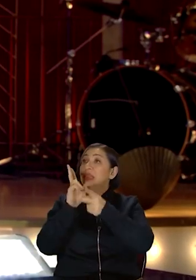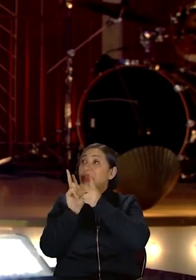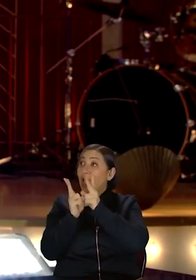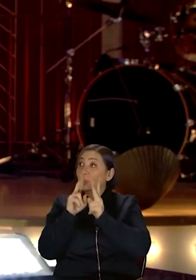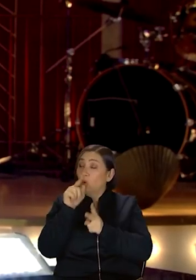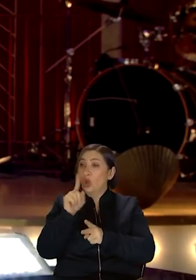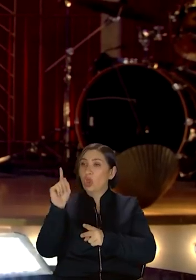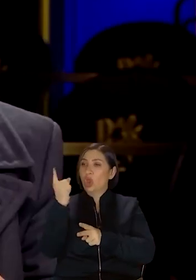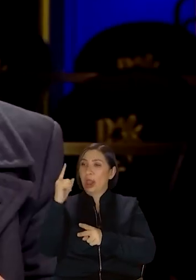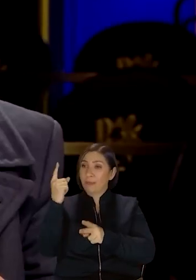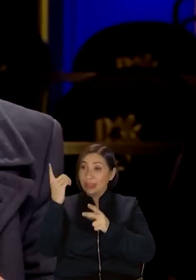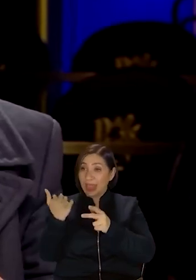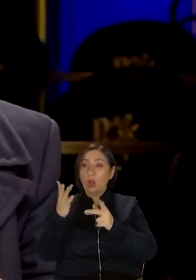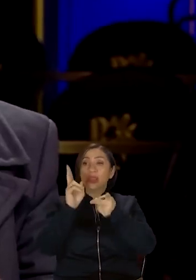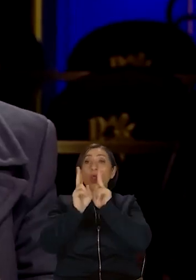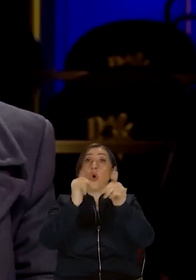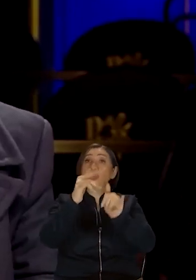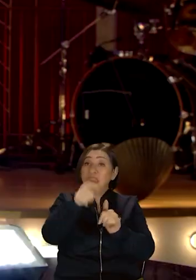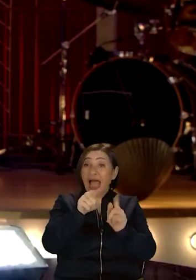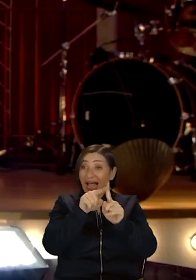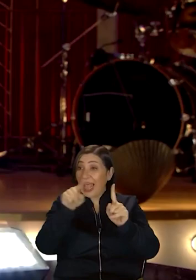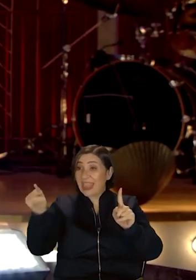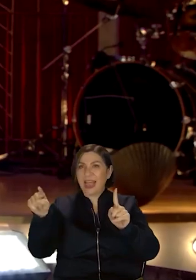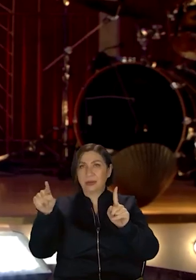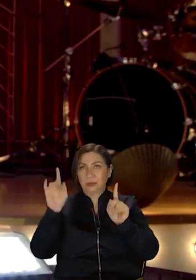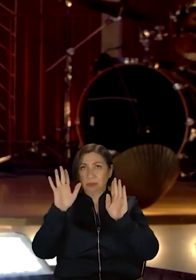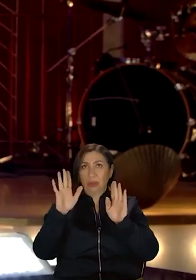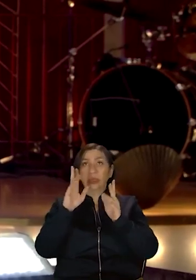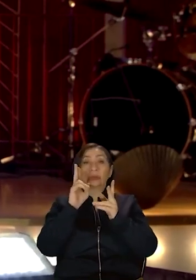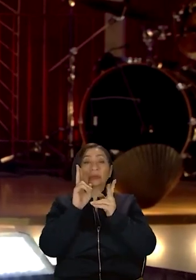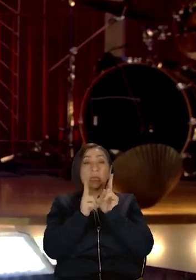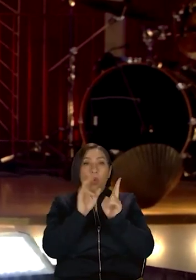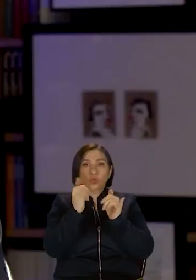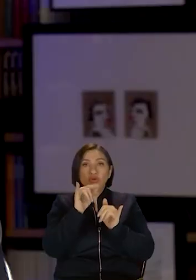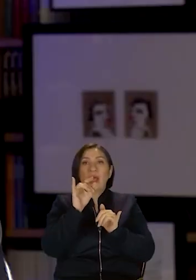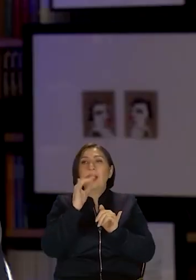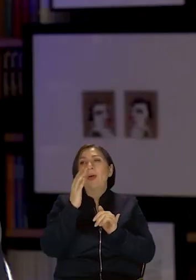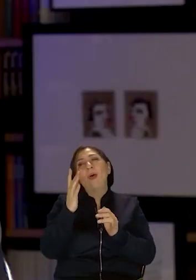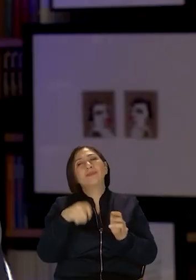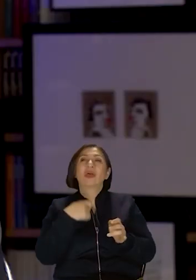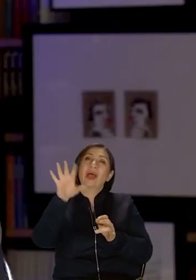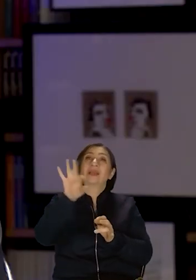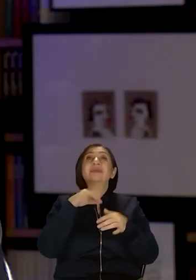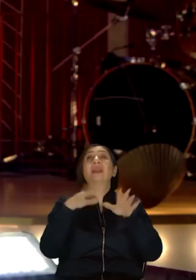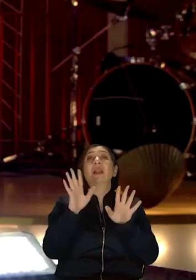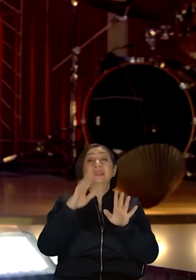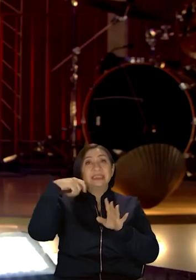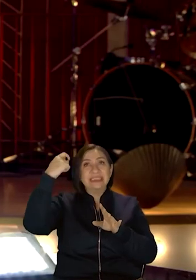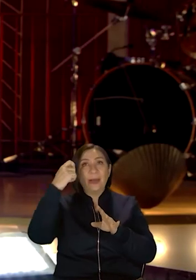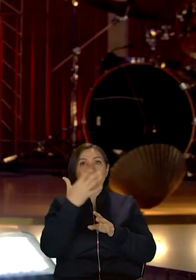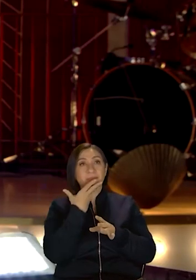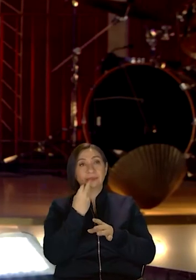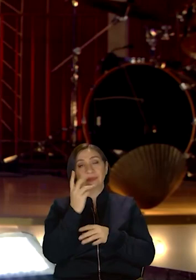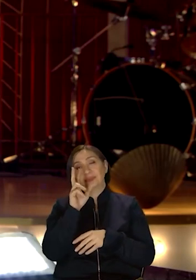tiyatro yönetmeninden oyuncusuna kadar, çünkü oyuncusu da rastlantısal değil. Yani sinemada güzel